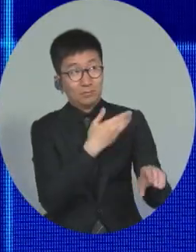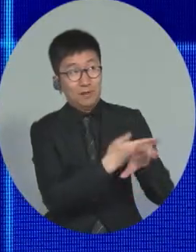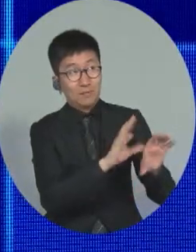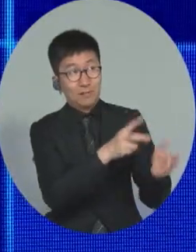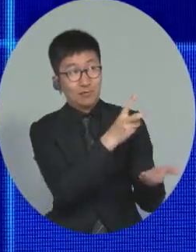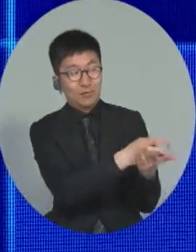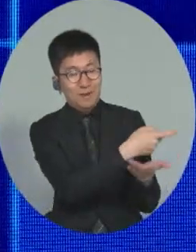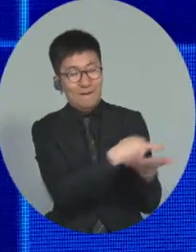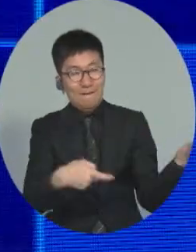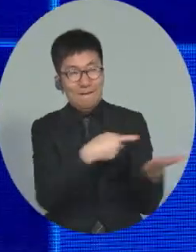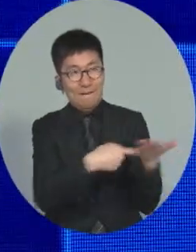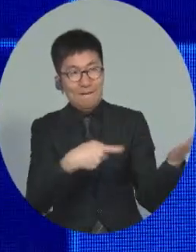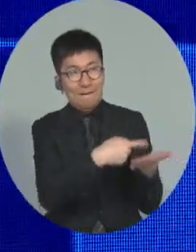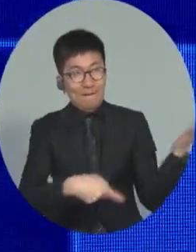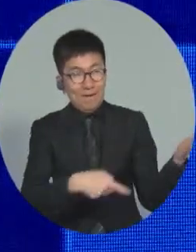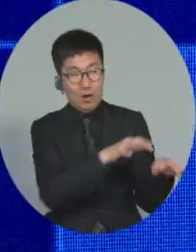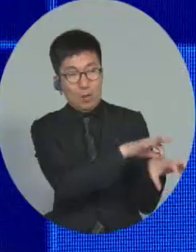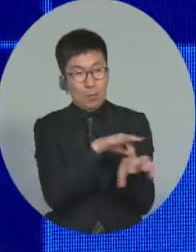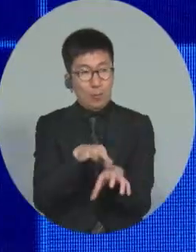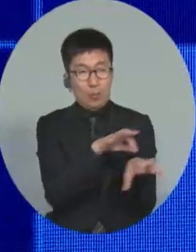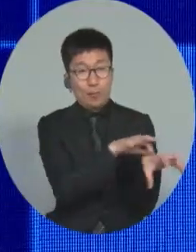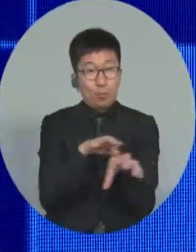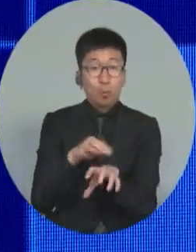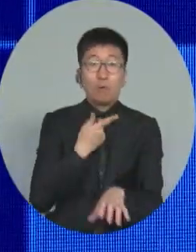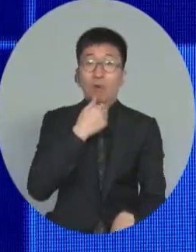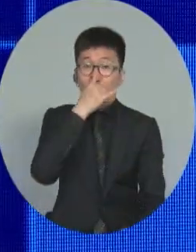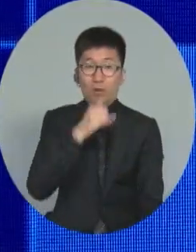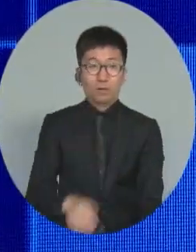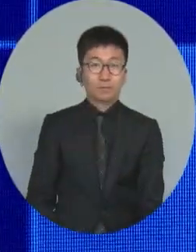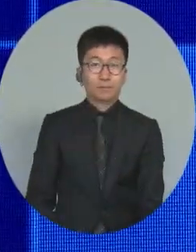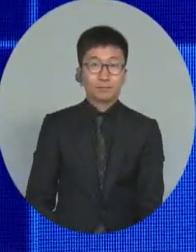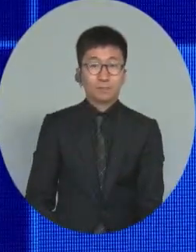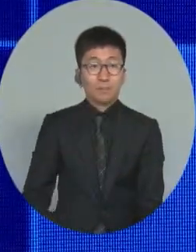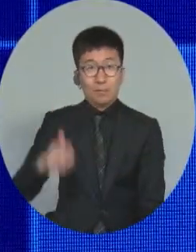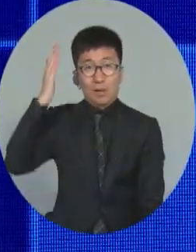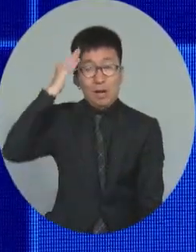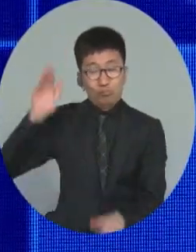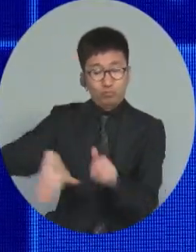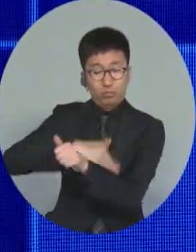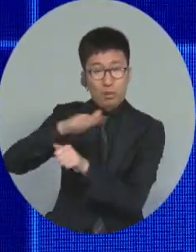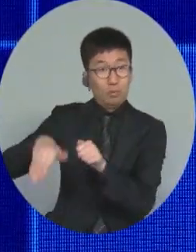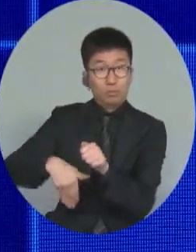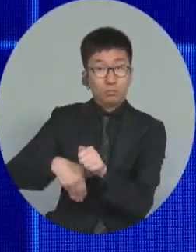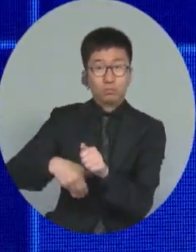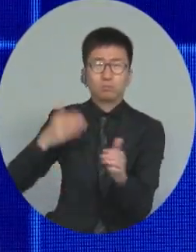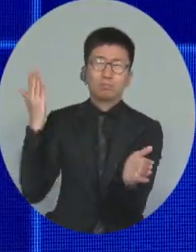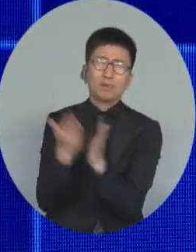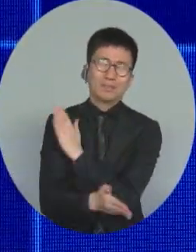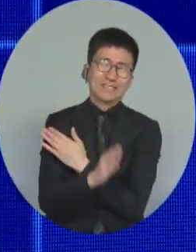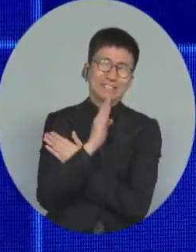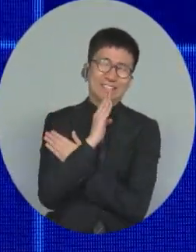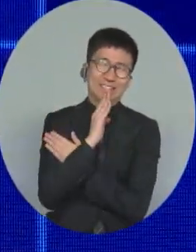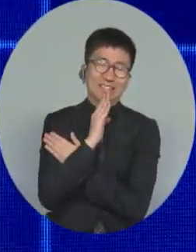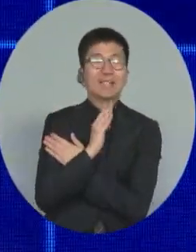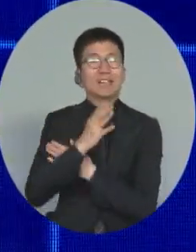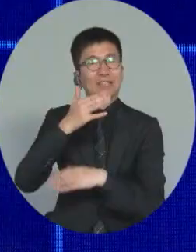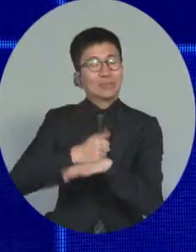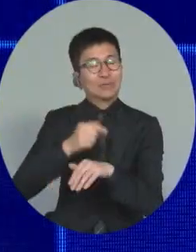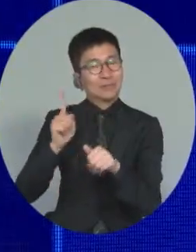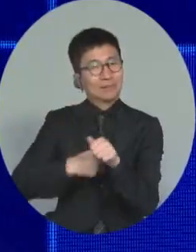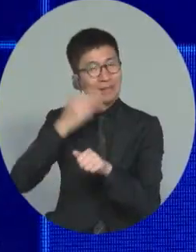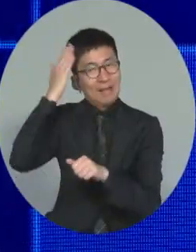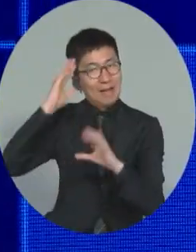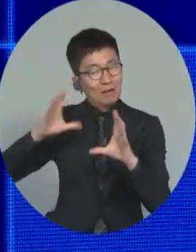급했습니다 국내 디지털 융합의 상황과 맥락에 어울리는 규제 체제를 만들고 여러가지